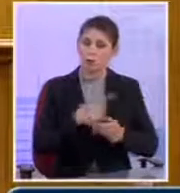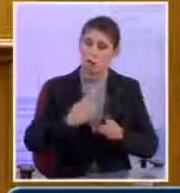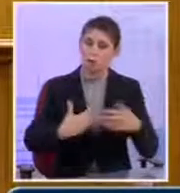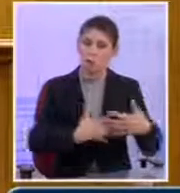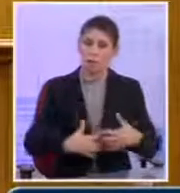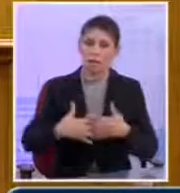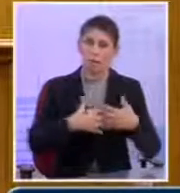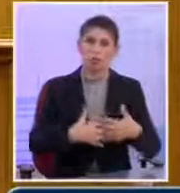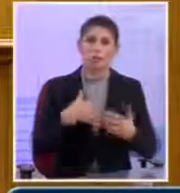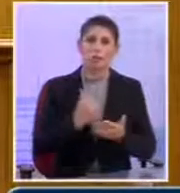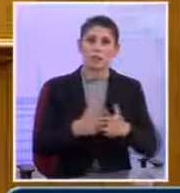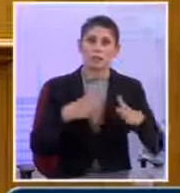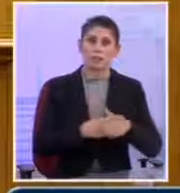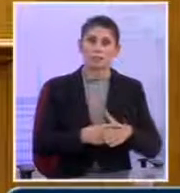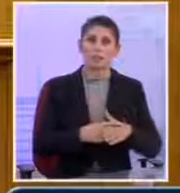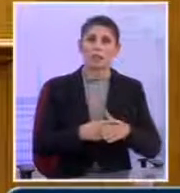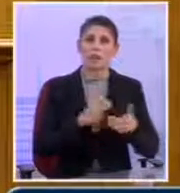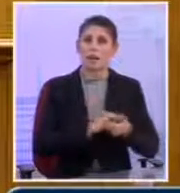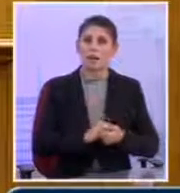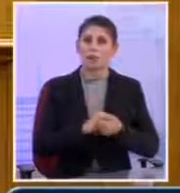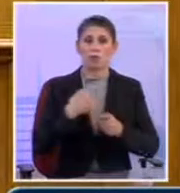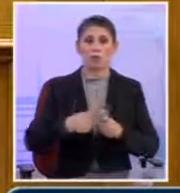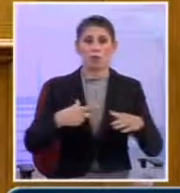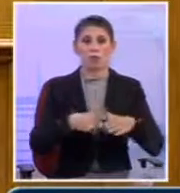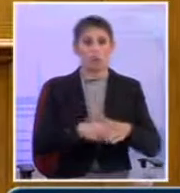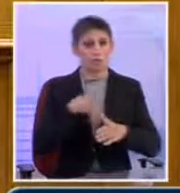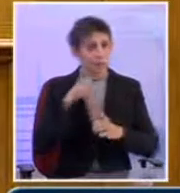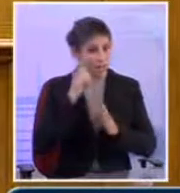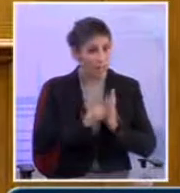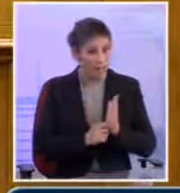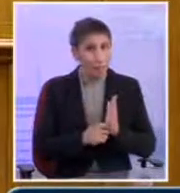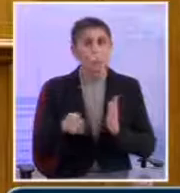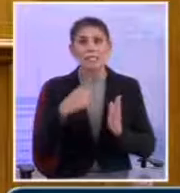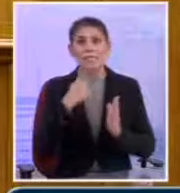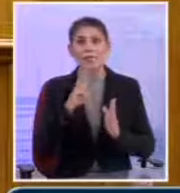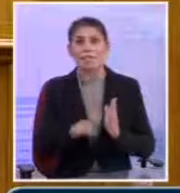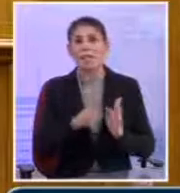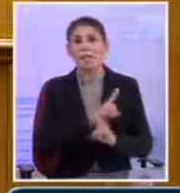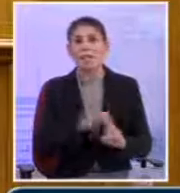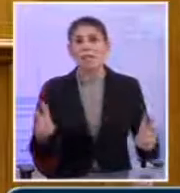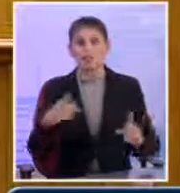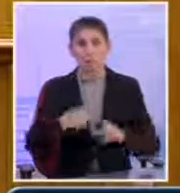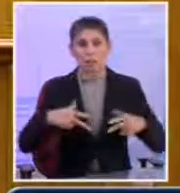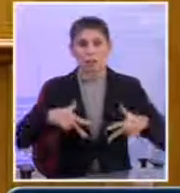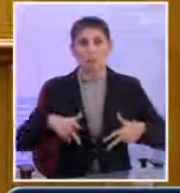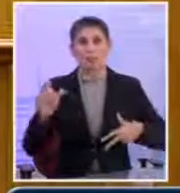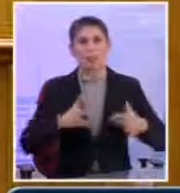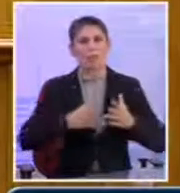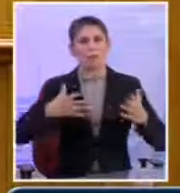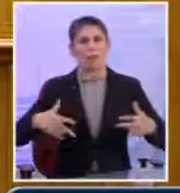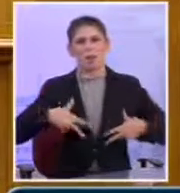της Τράπεζας και της Ένωσης Ελληνικών Τραπεζών. Στην έκθεση McKinsey λοιπόν φαίνεται ξεκάθαρο ότι το ελληνικό κράτος δεν είναι από τα μεγάλα της